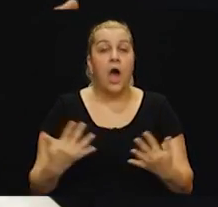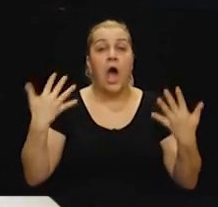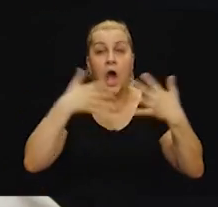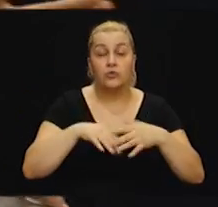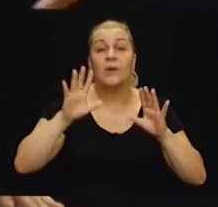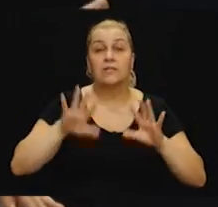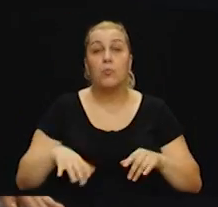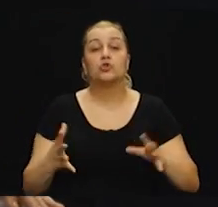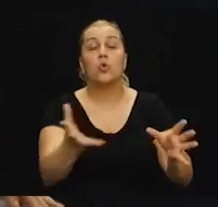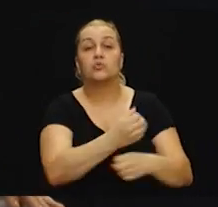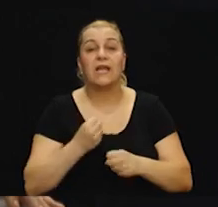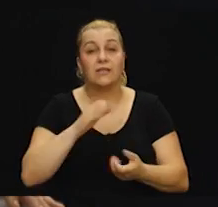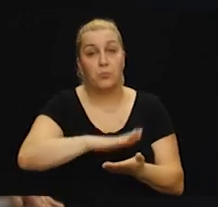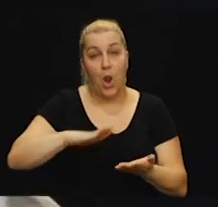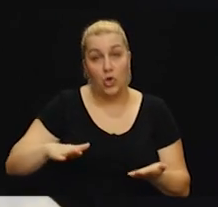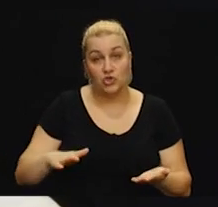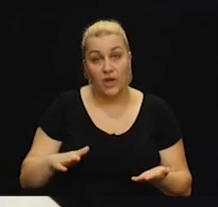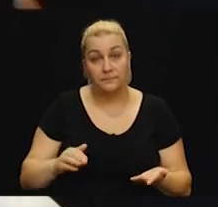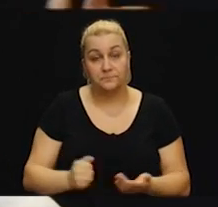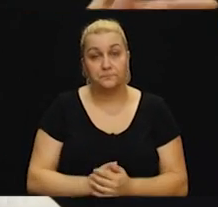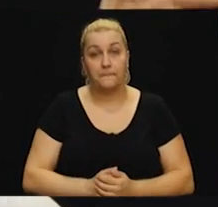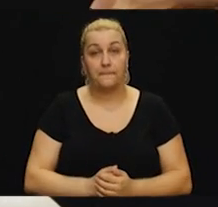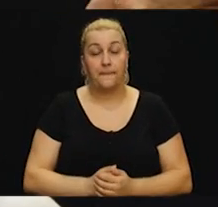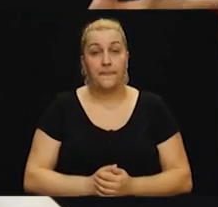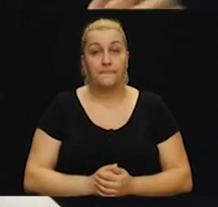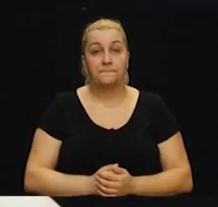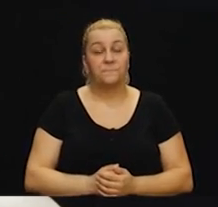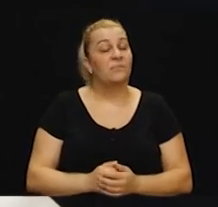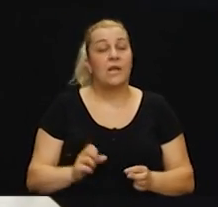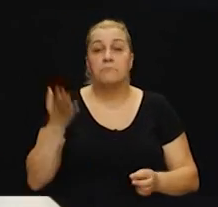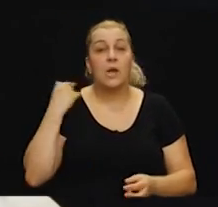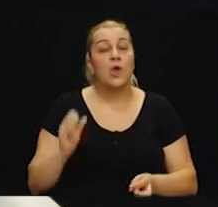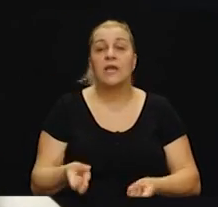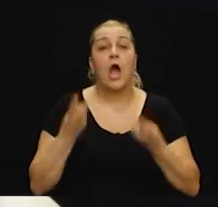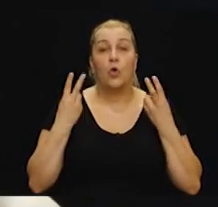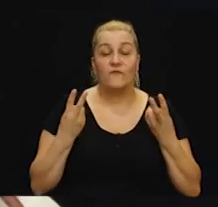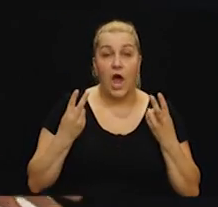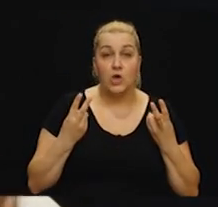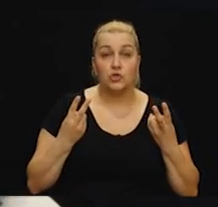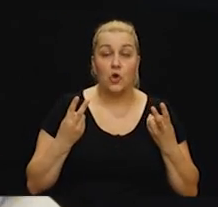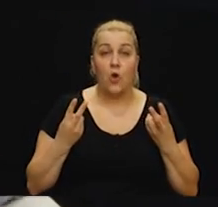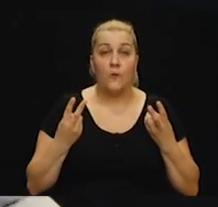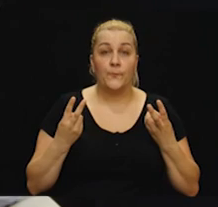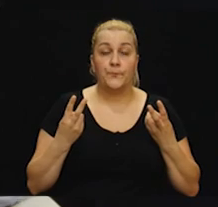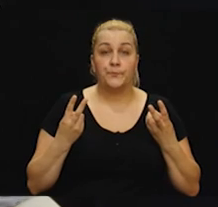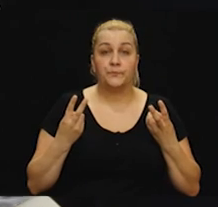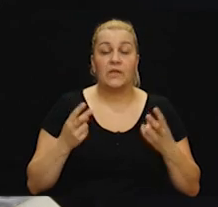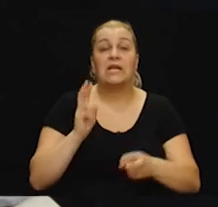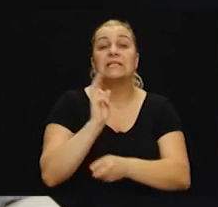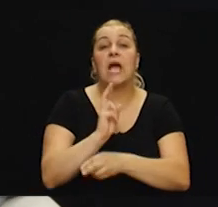ima i ploče. Dakle, vrlo je važno bilo sačuvati